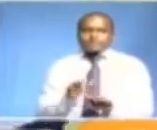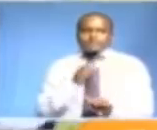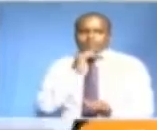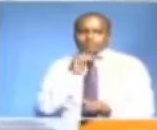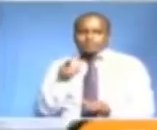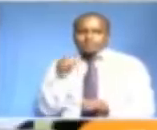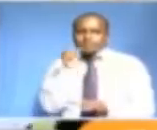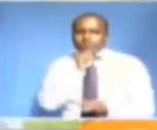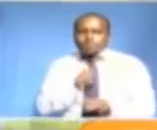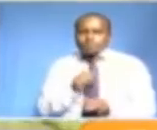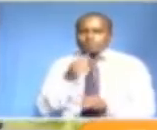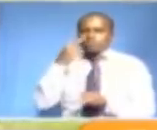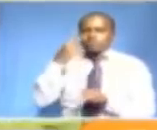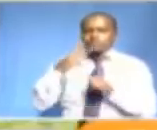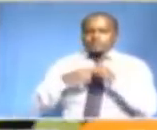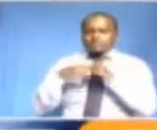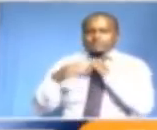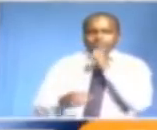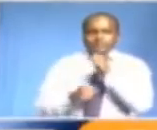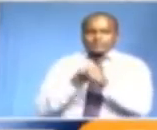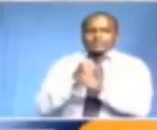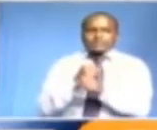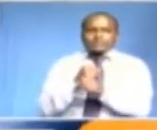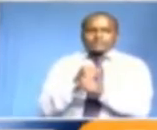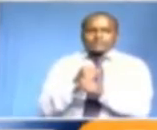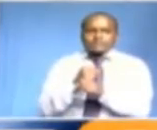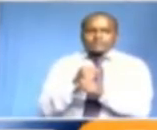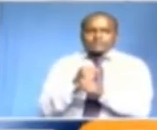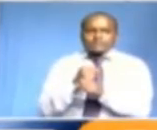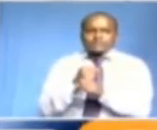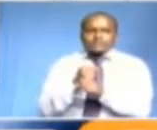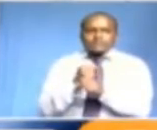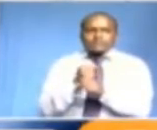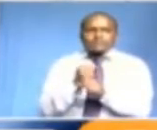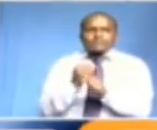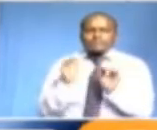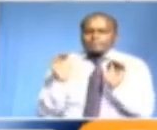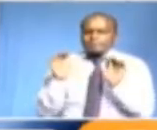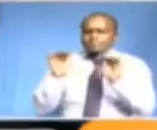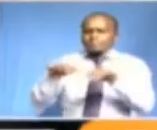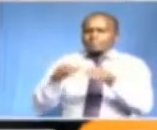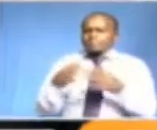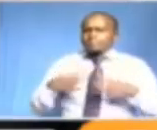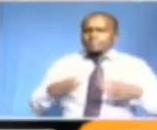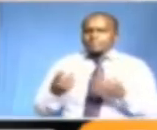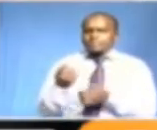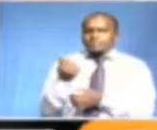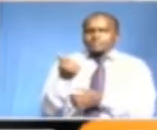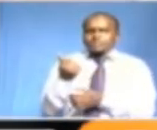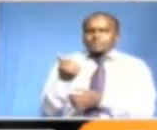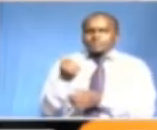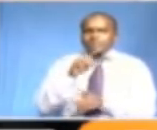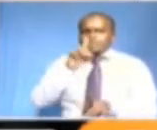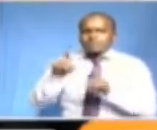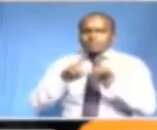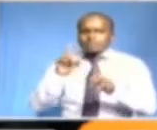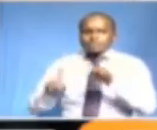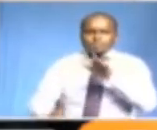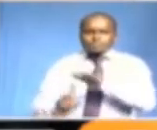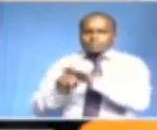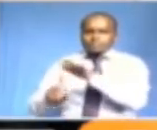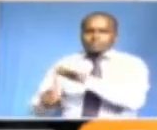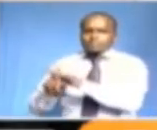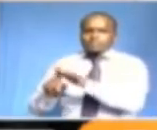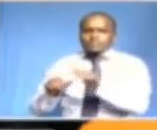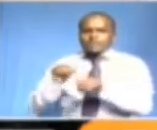miaka 27. Ni hafla ndogo tu iliyohudhuriwa na wachache huku maswali yakizidi kuibuliwa